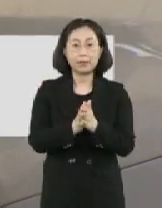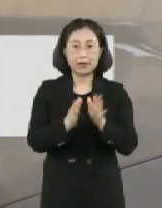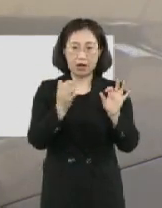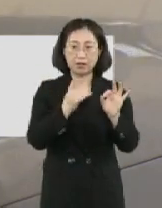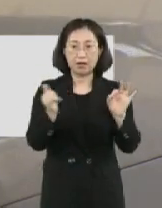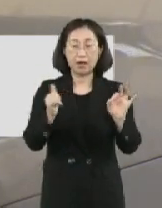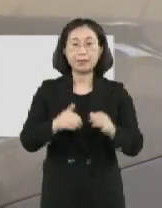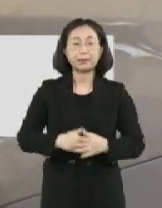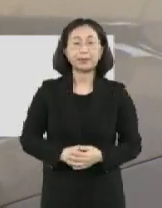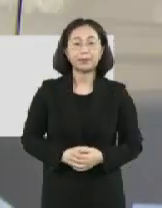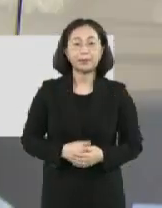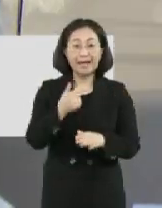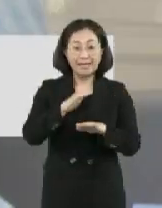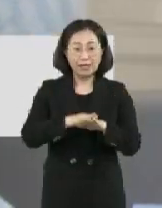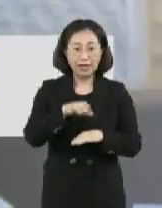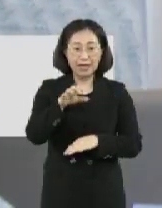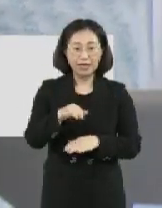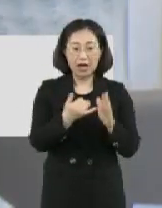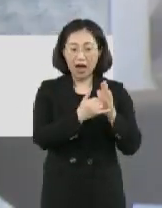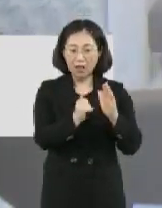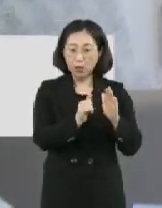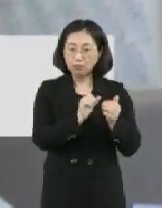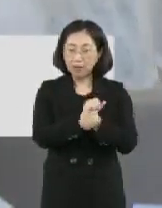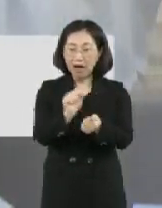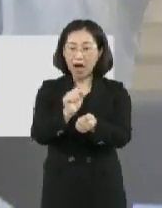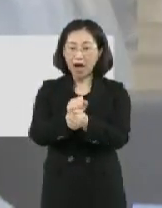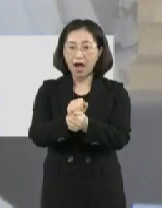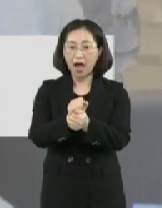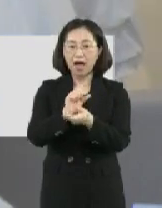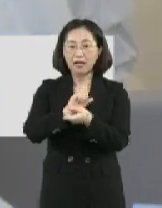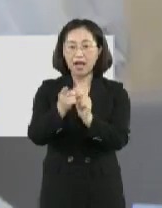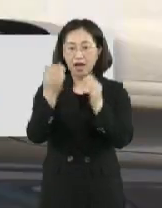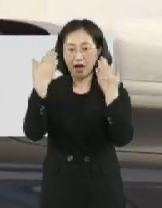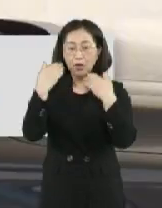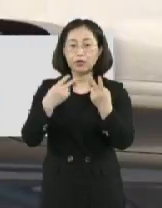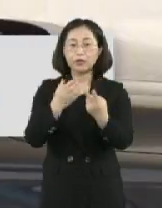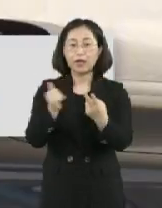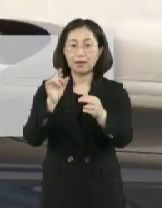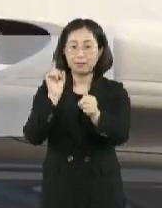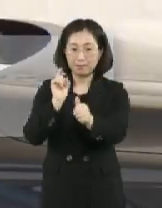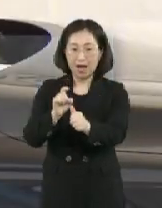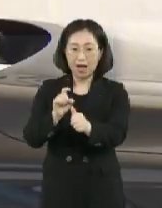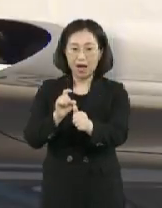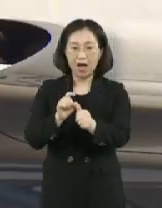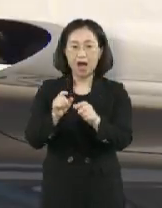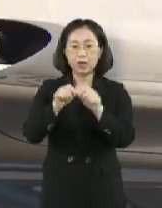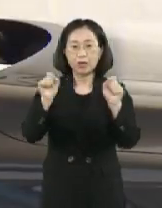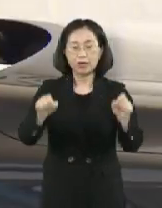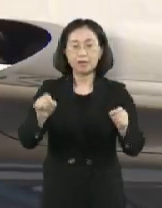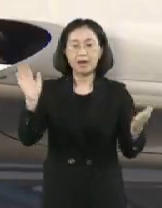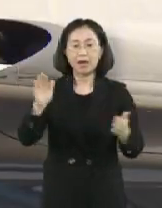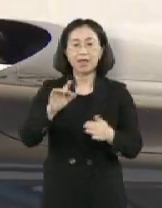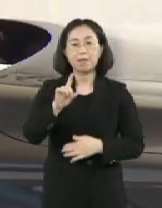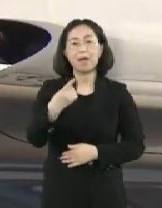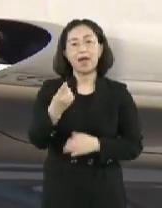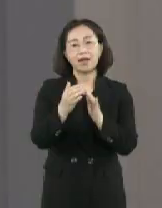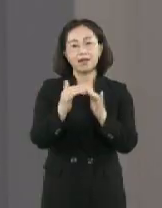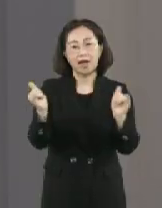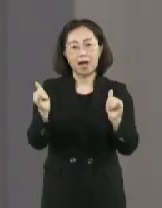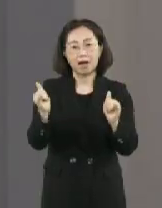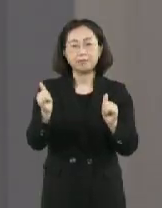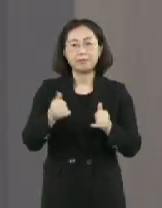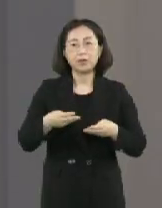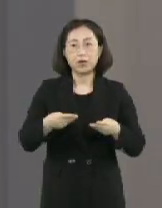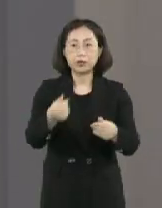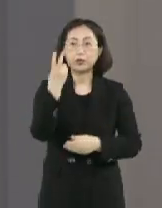10명으로 늘었습니다. 대전에선 가족으로부터 감염된 대안학교 학생 2명이 확진돼 동급생 등 100여 명에 대한 검사가